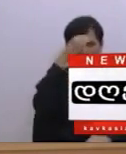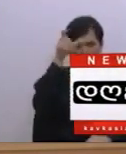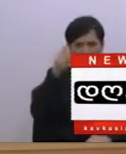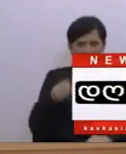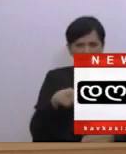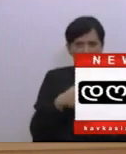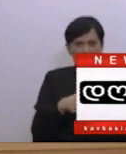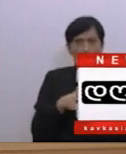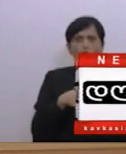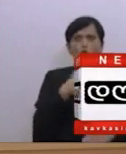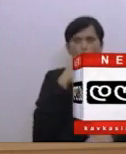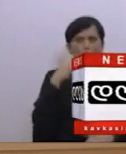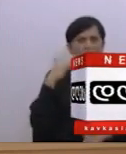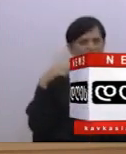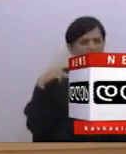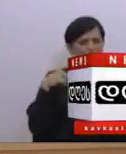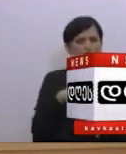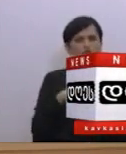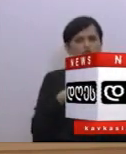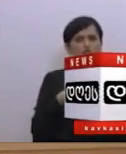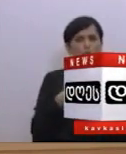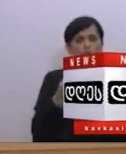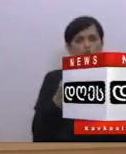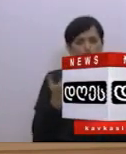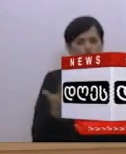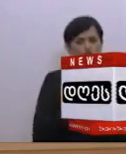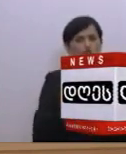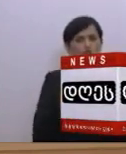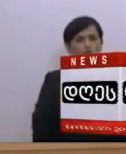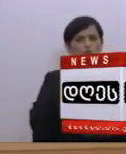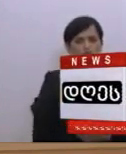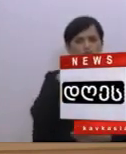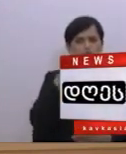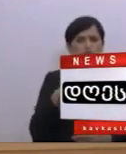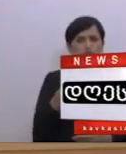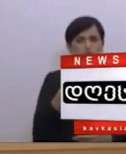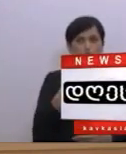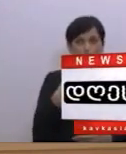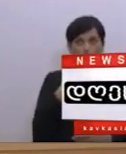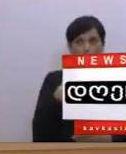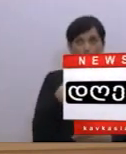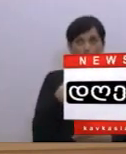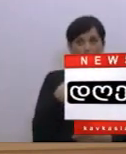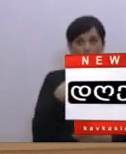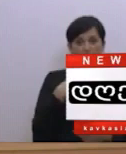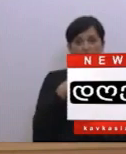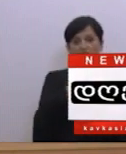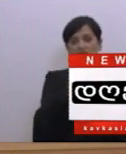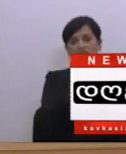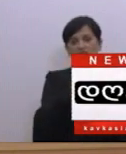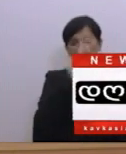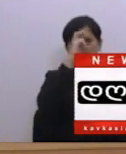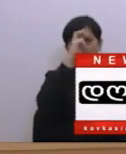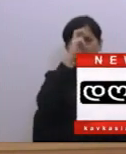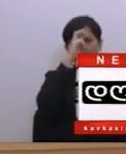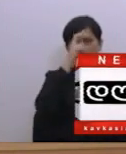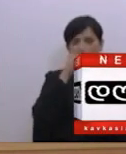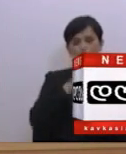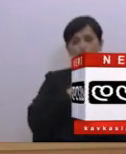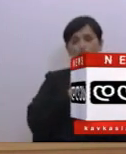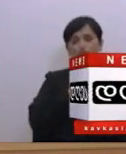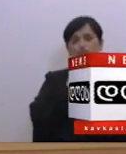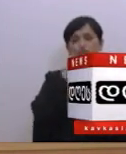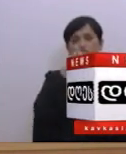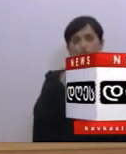და ბევრი შრომაო და იშოვნა საკმარისი ფული, რომ მე დამიქირავოს სახელმწიფო ბორდი, რომ ვიფრინო